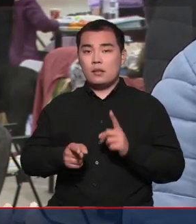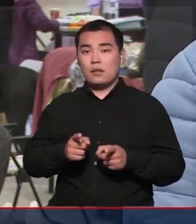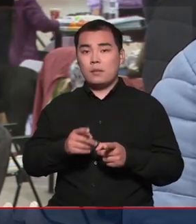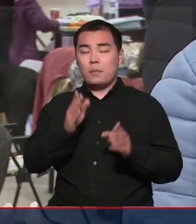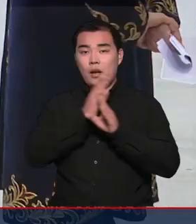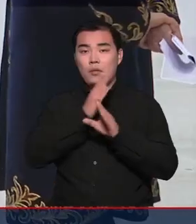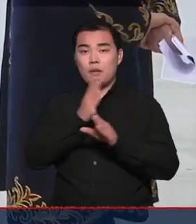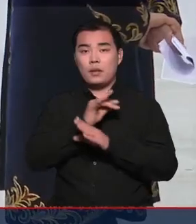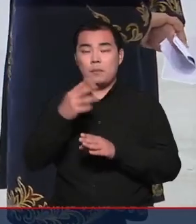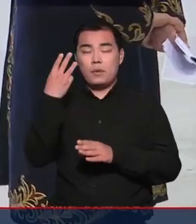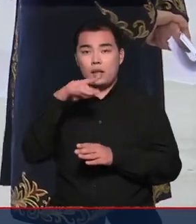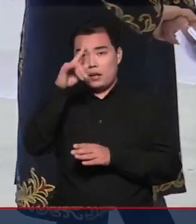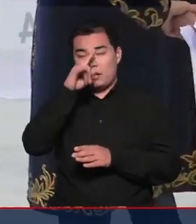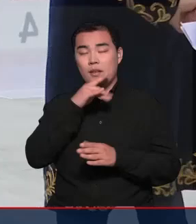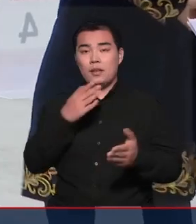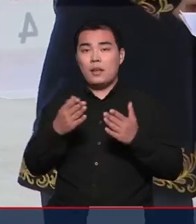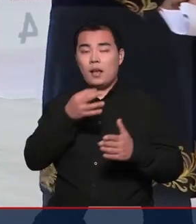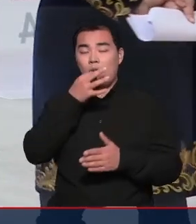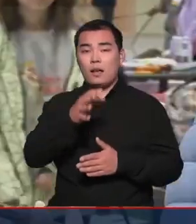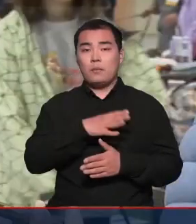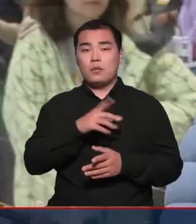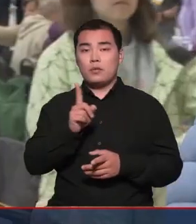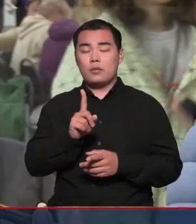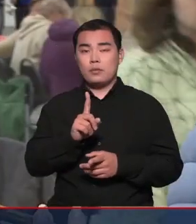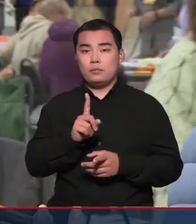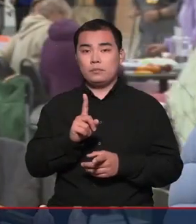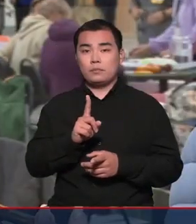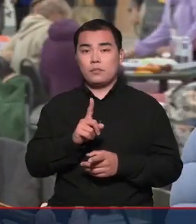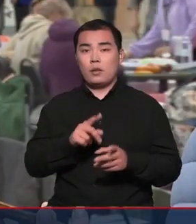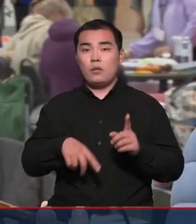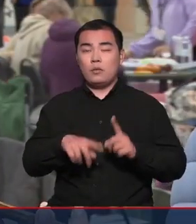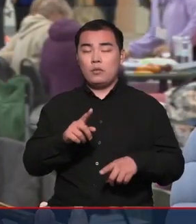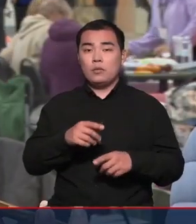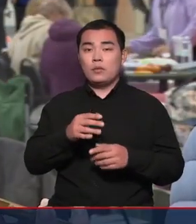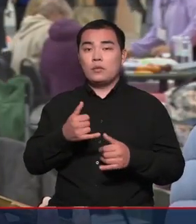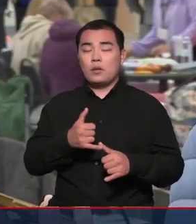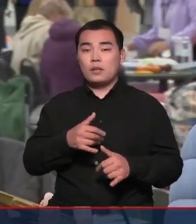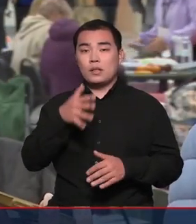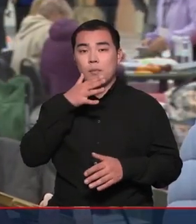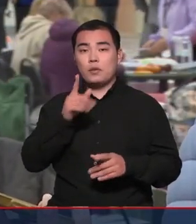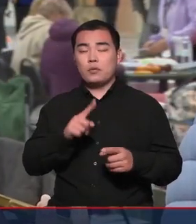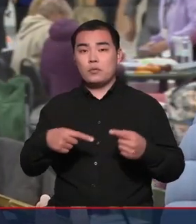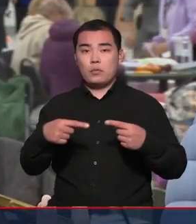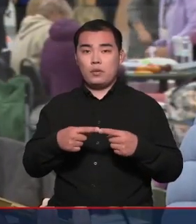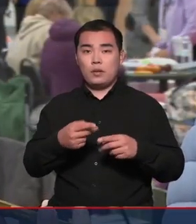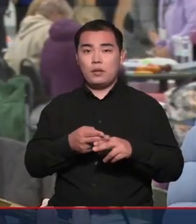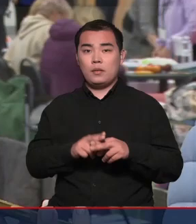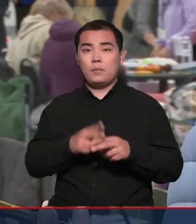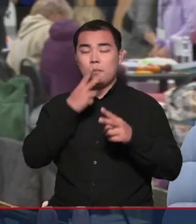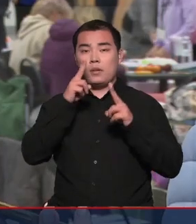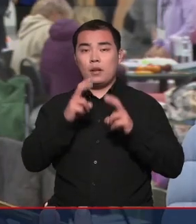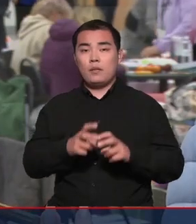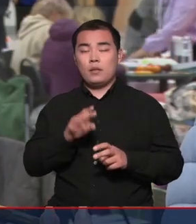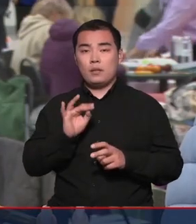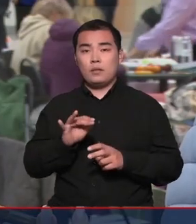национальной породой и брендом Казахстана. Если в стандарте написано, что рост собаки должен быть, ну, определенный, то есть они проверяют